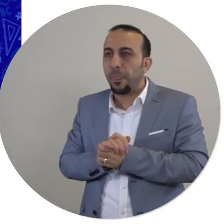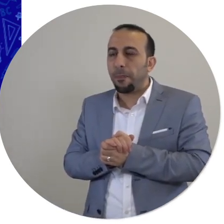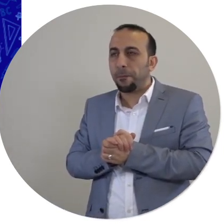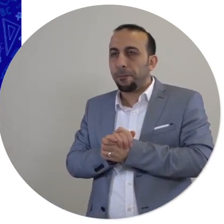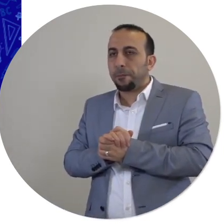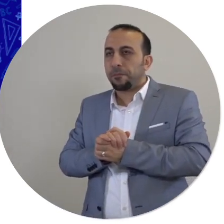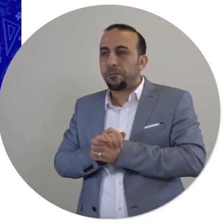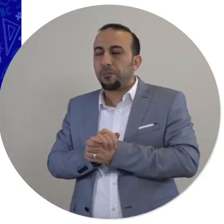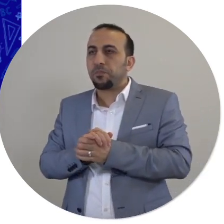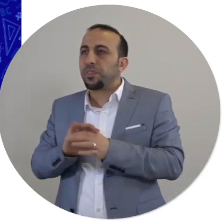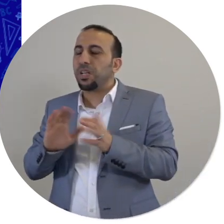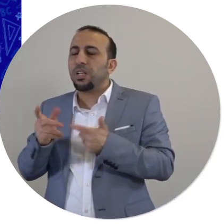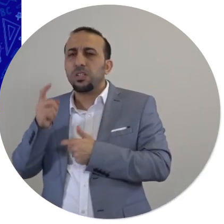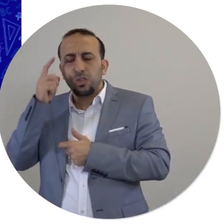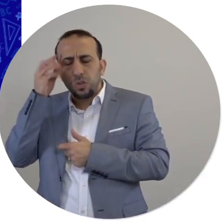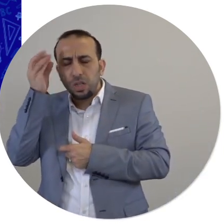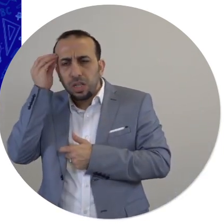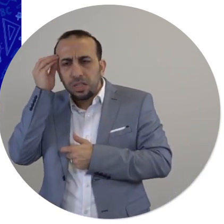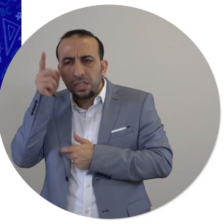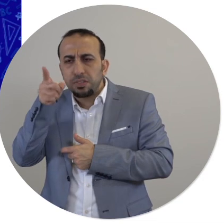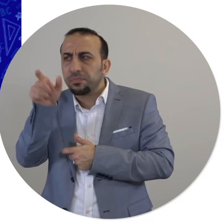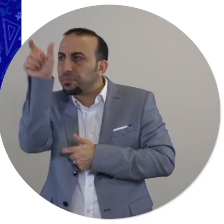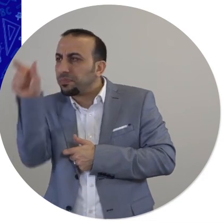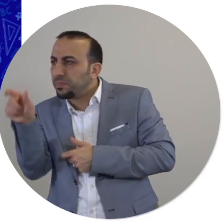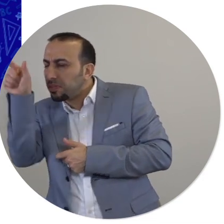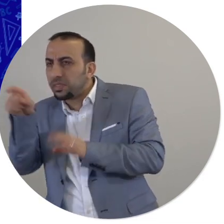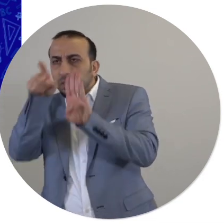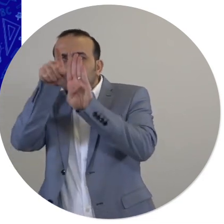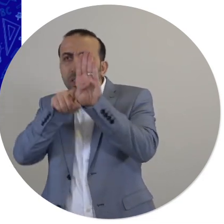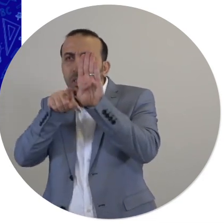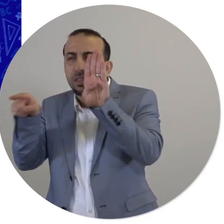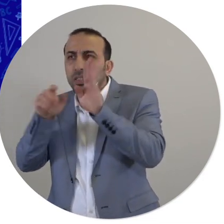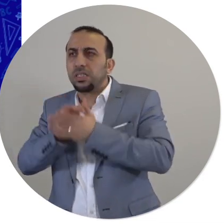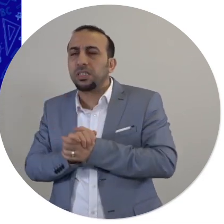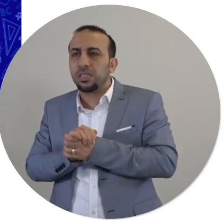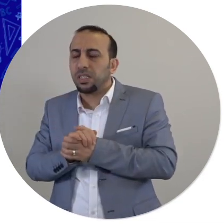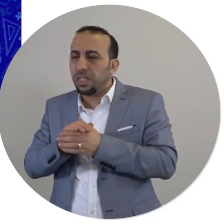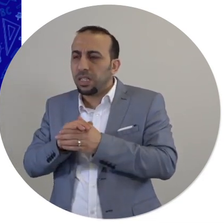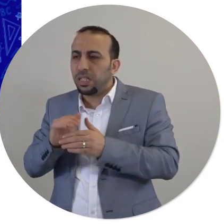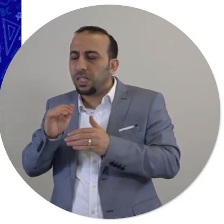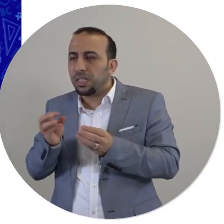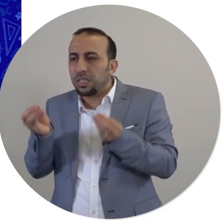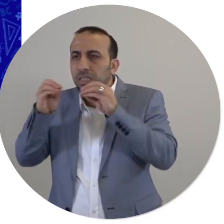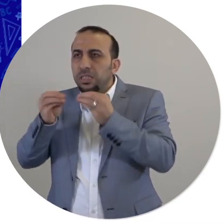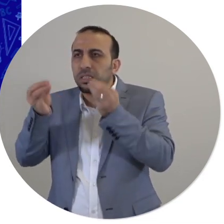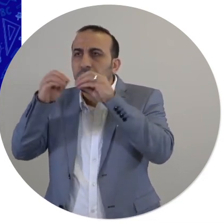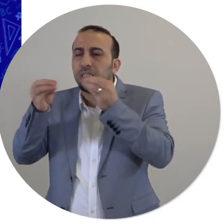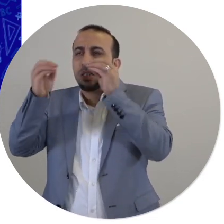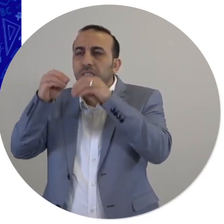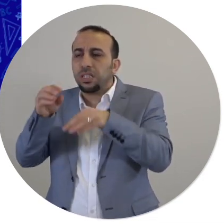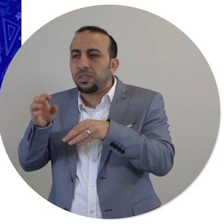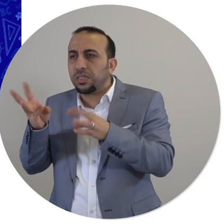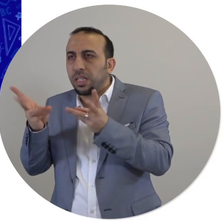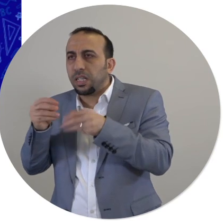عندما نريد أن نستنتج حقيقة من خلال هذه الأعمدة البيانية، نلاحظ بأن تزايد السكان تم بشكل